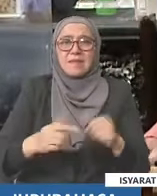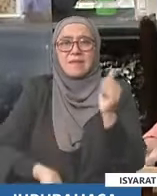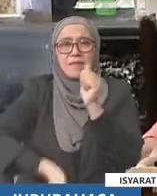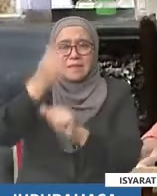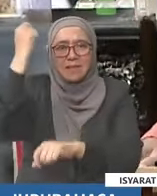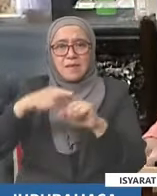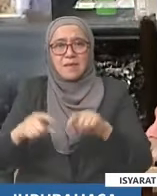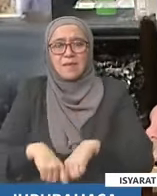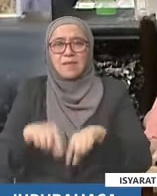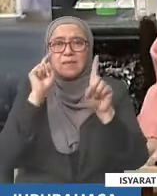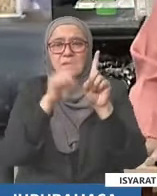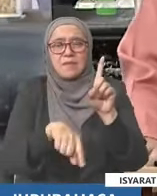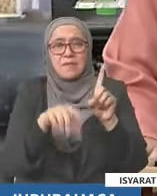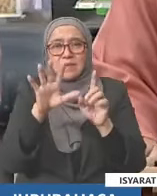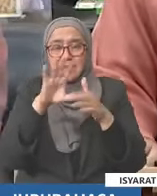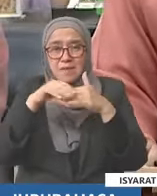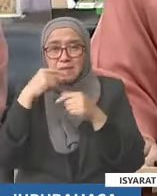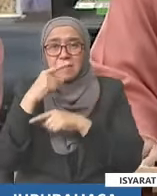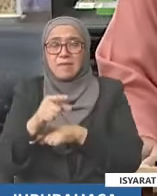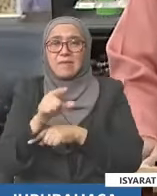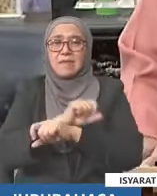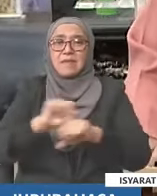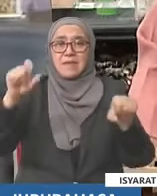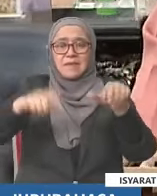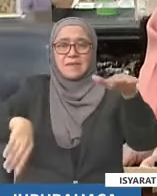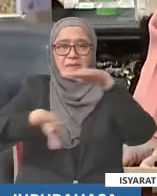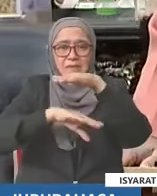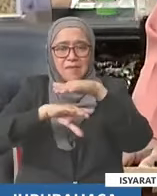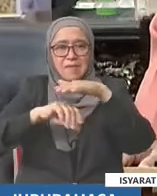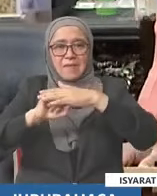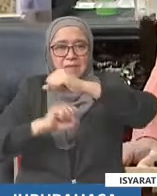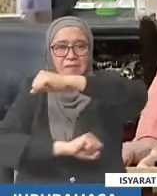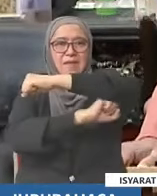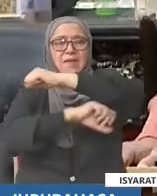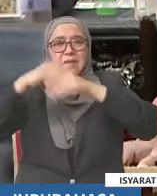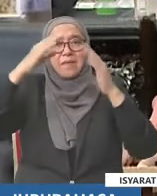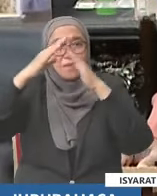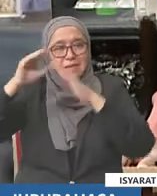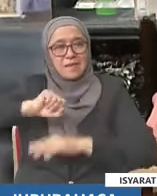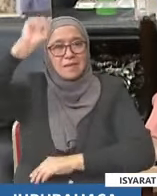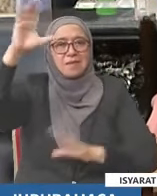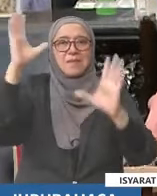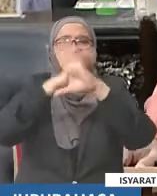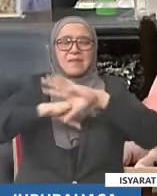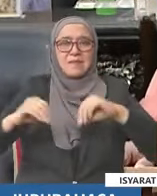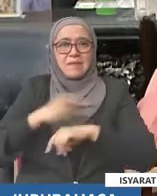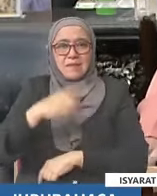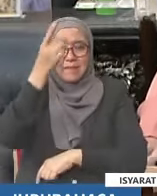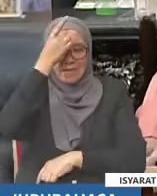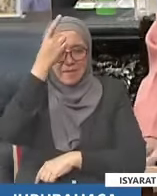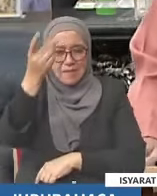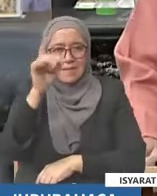disediakan untuk pembangunan infrastruktur bandara Sabah dan Serawak ketuk yang betul kemakmuran